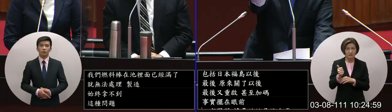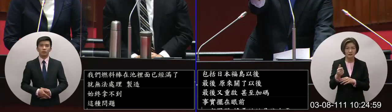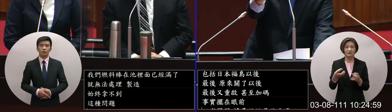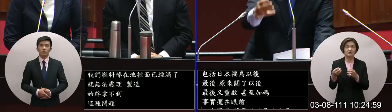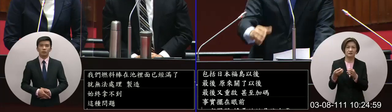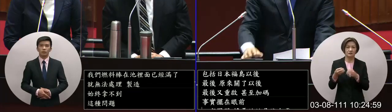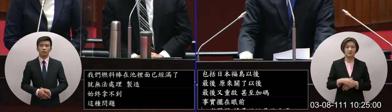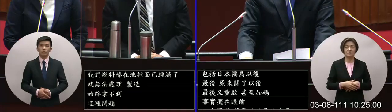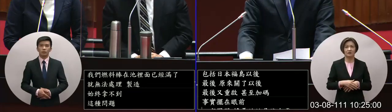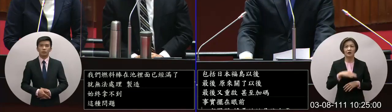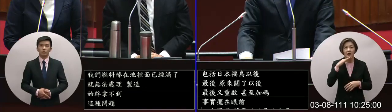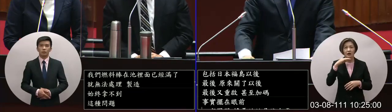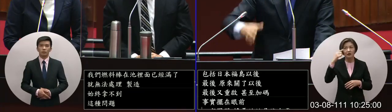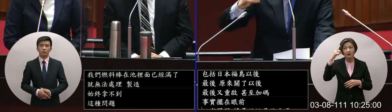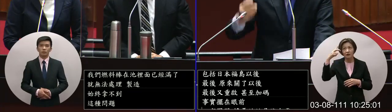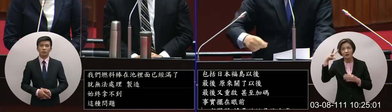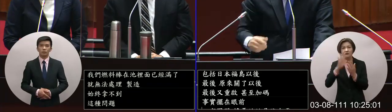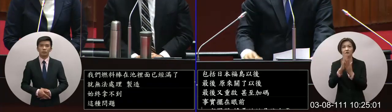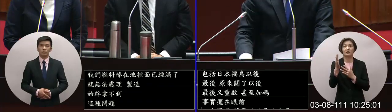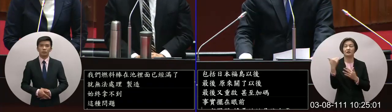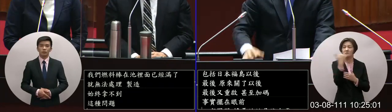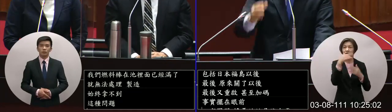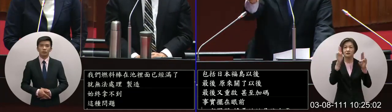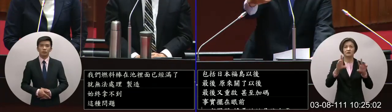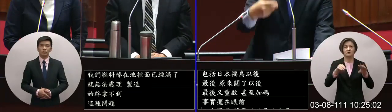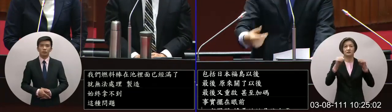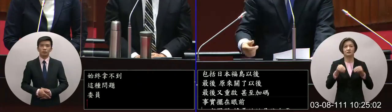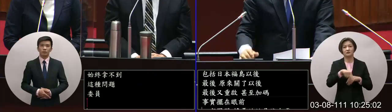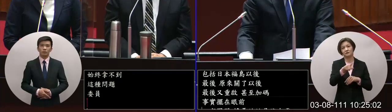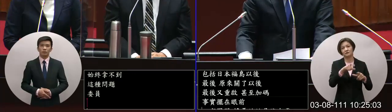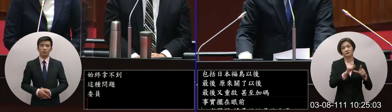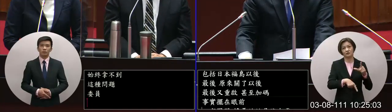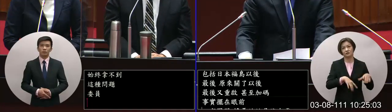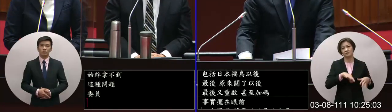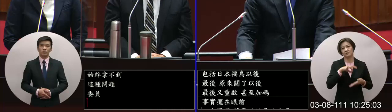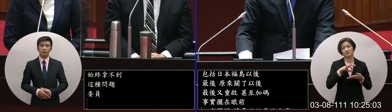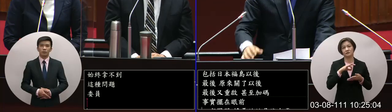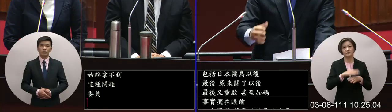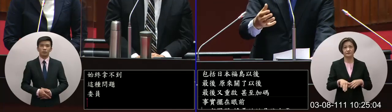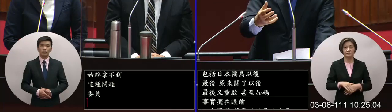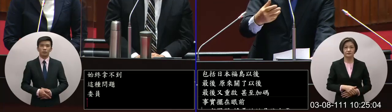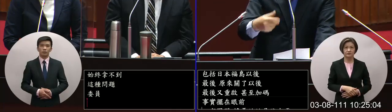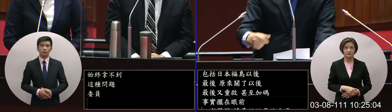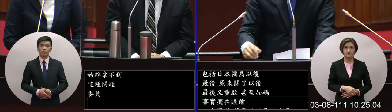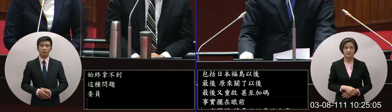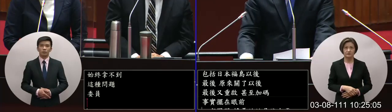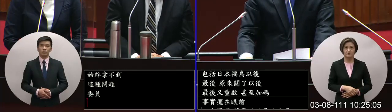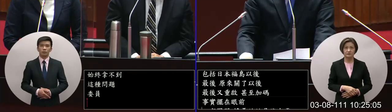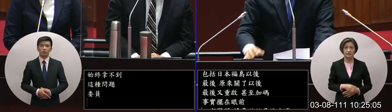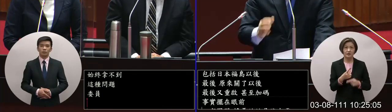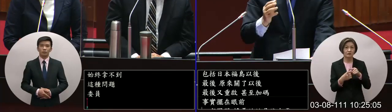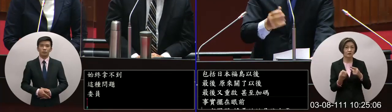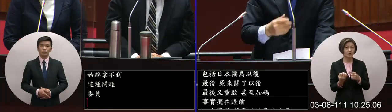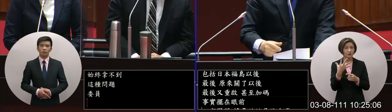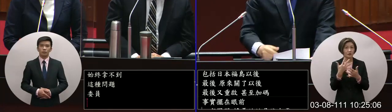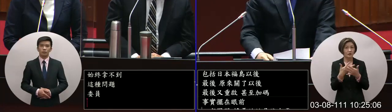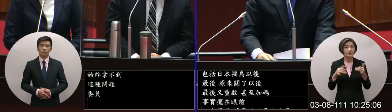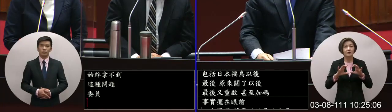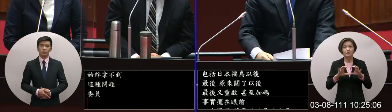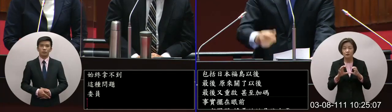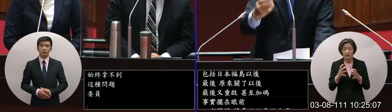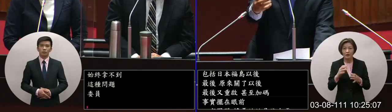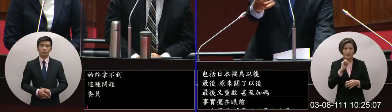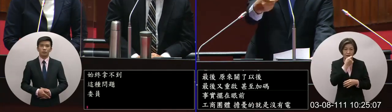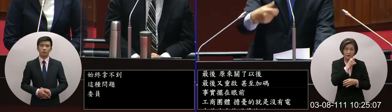以后就大停电，所以说他们担心嘛。那你说，要是以我们这个中华民国，以我们台